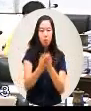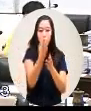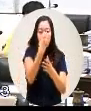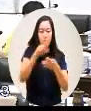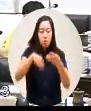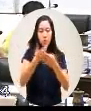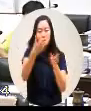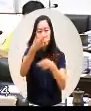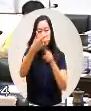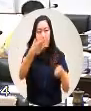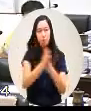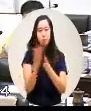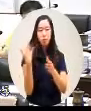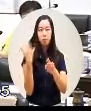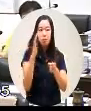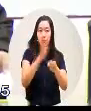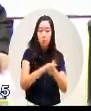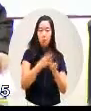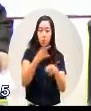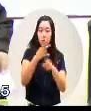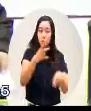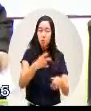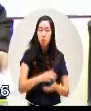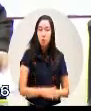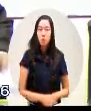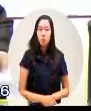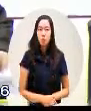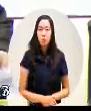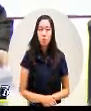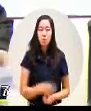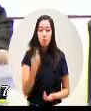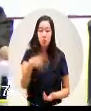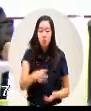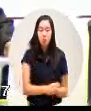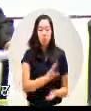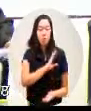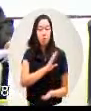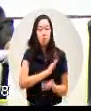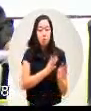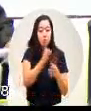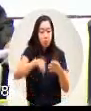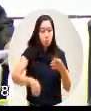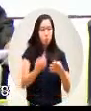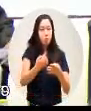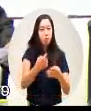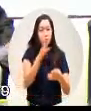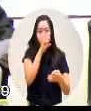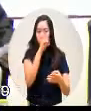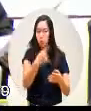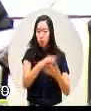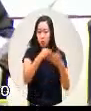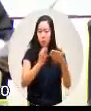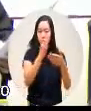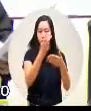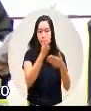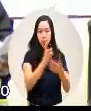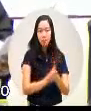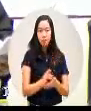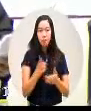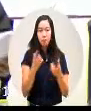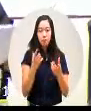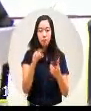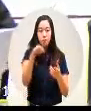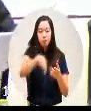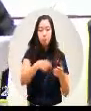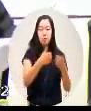补2人。也刚有当然呢，还有当然理事。第22条了哈，本会之